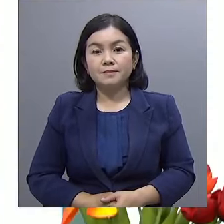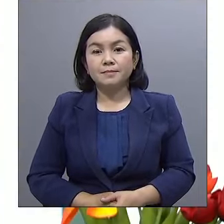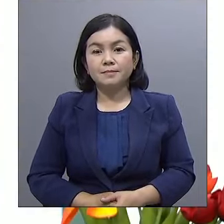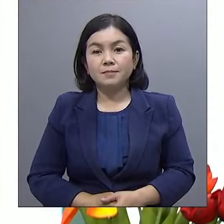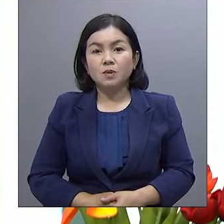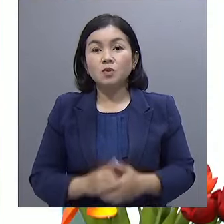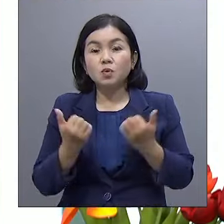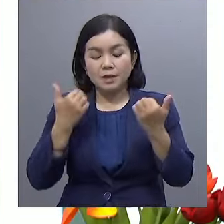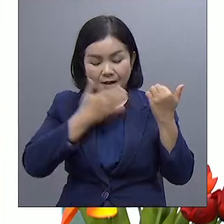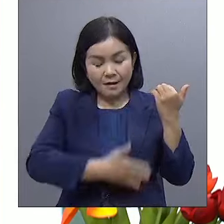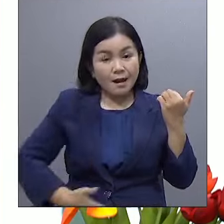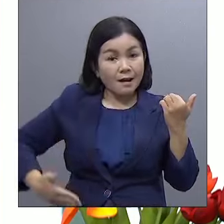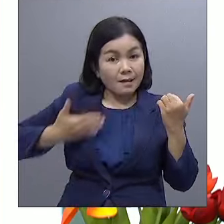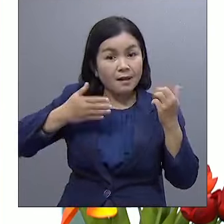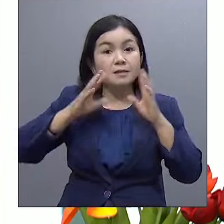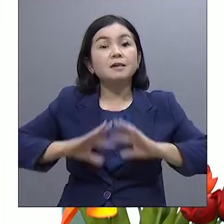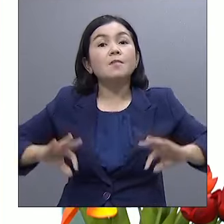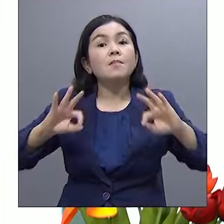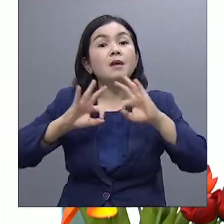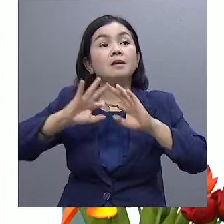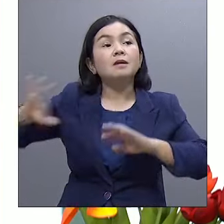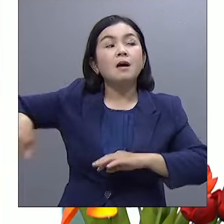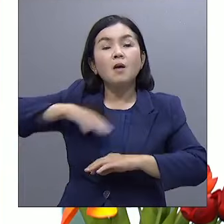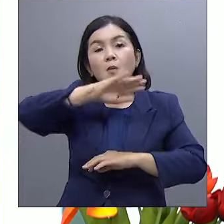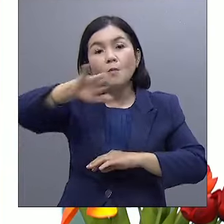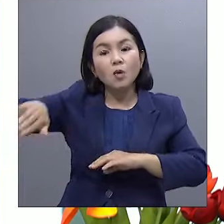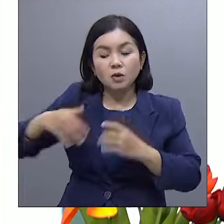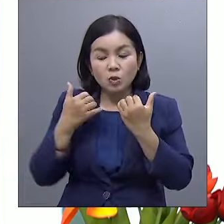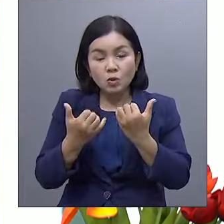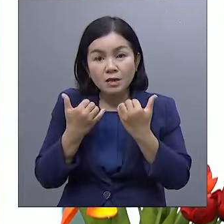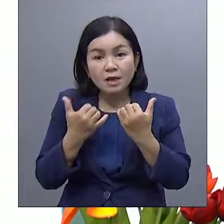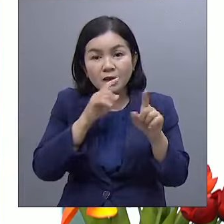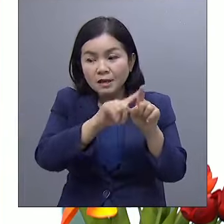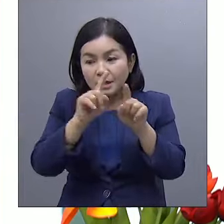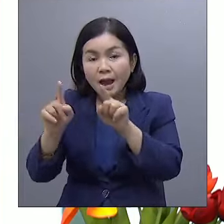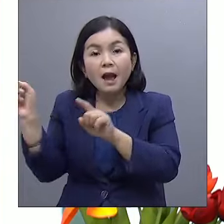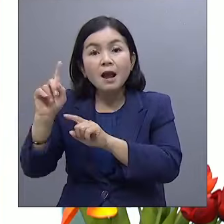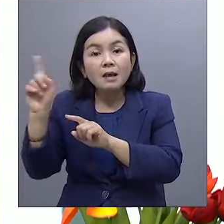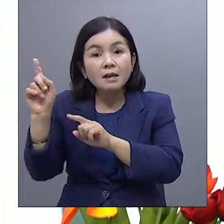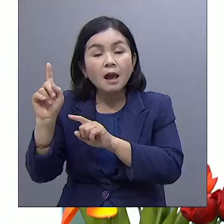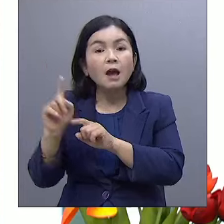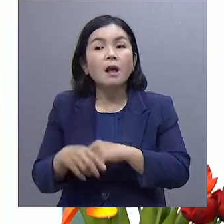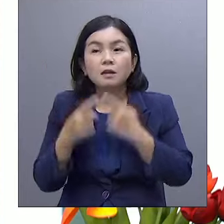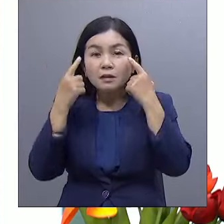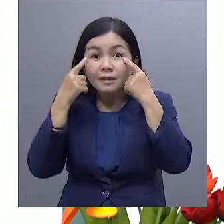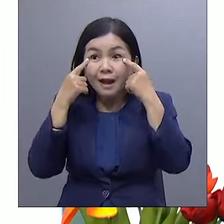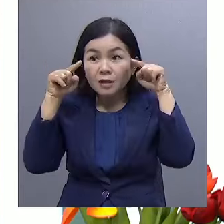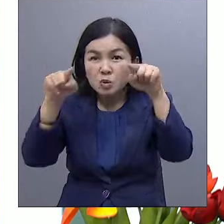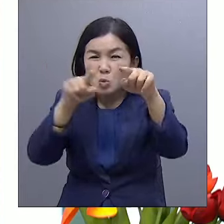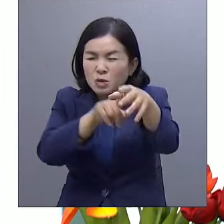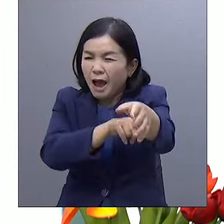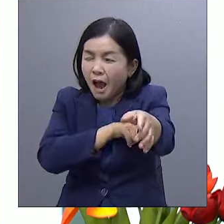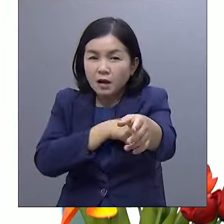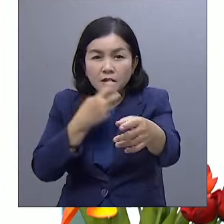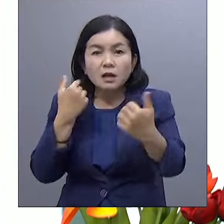อวัยวะทุกส่วนในร่างกายนั้นสำคัญทั้งหมดแหละครับคุณผู้ชมครับดังนั้นเนี่ยถ้าจุดไหนส่วนใดที่ต้องใช้งานบ่อยๆบางทีนอกเหนือจากเรื่องของ